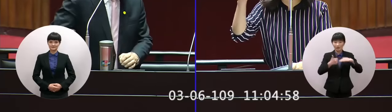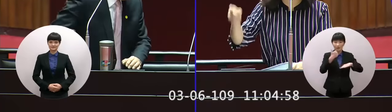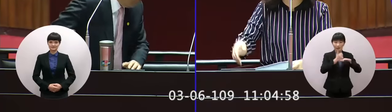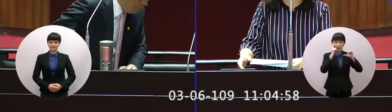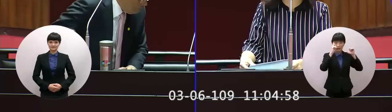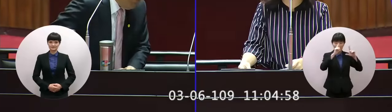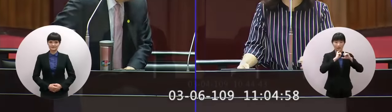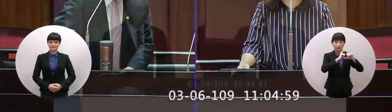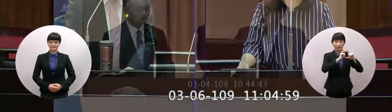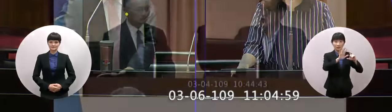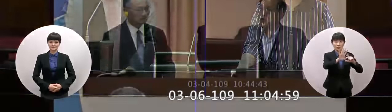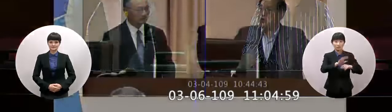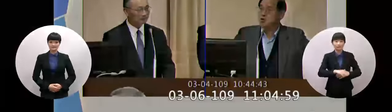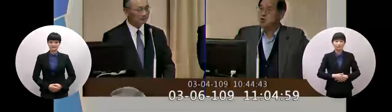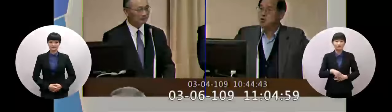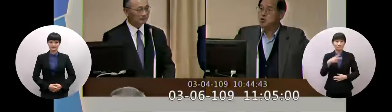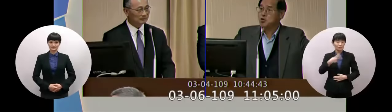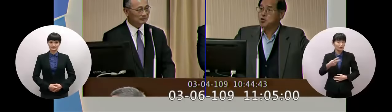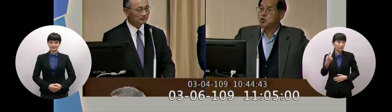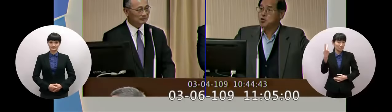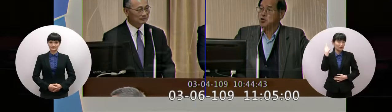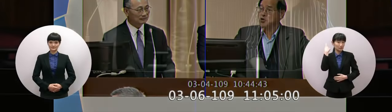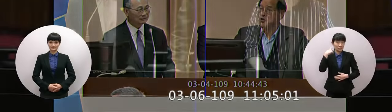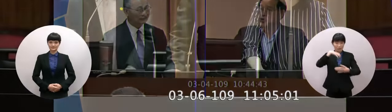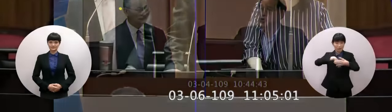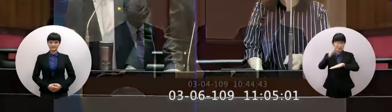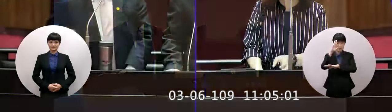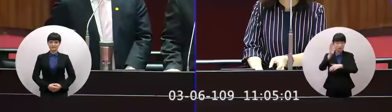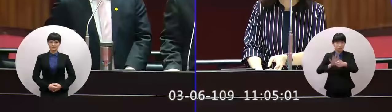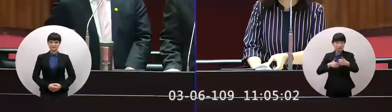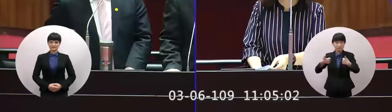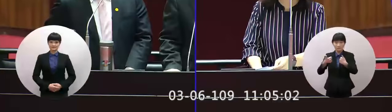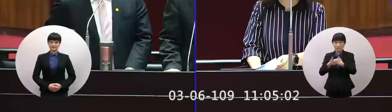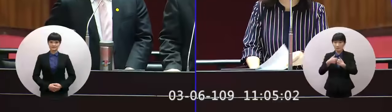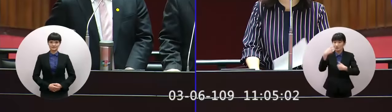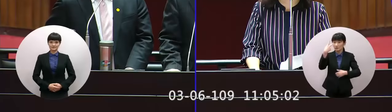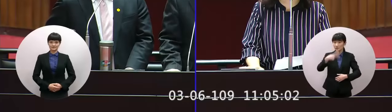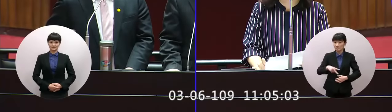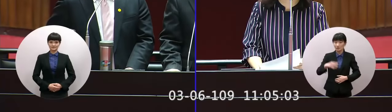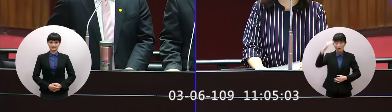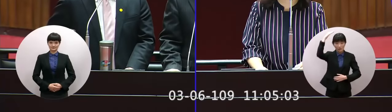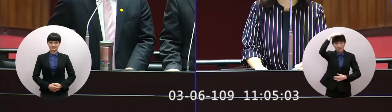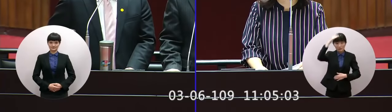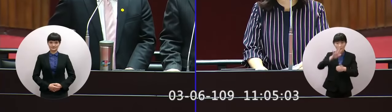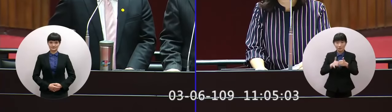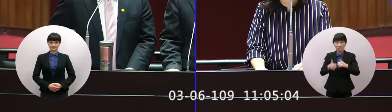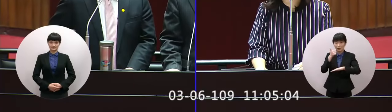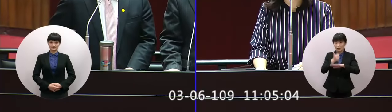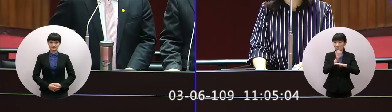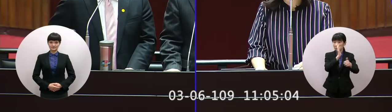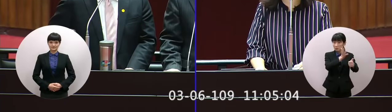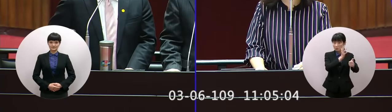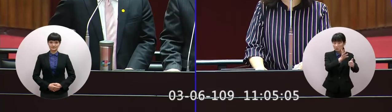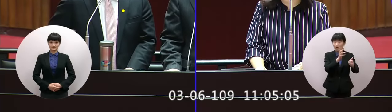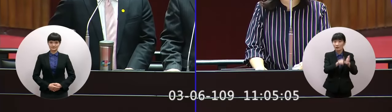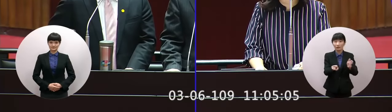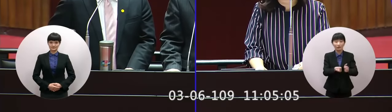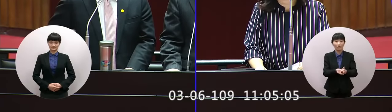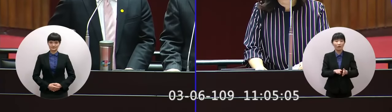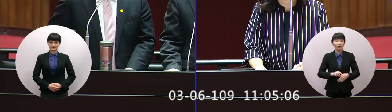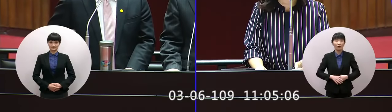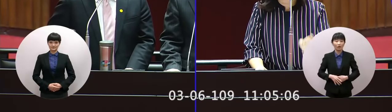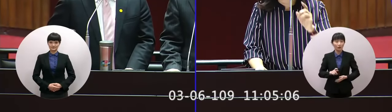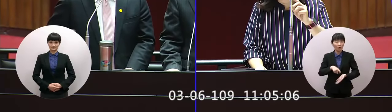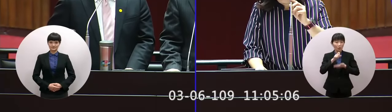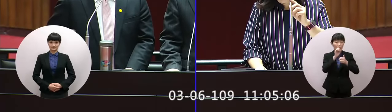推造前天内政委员会及政天才委员在质询的时候就已经